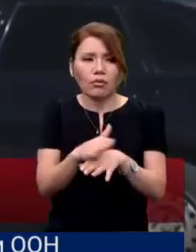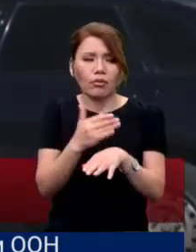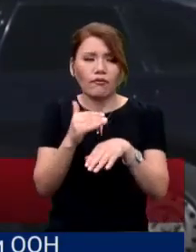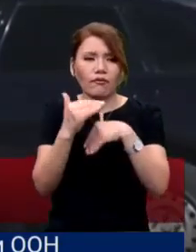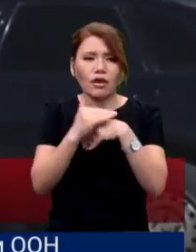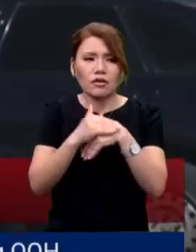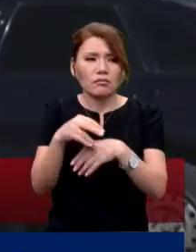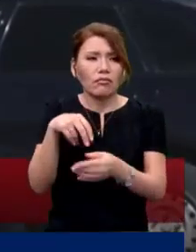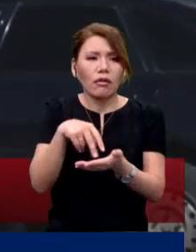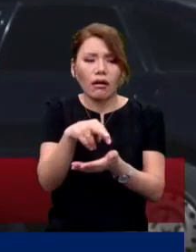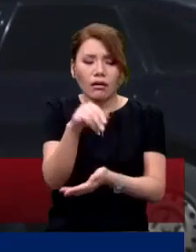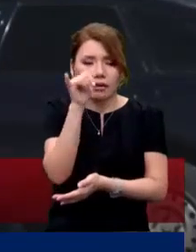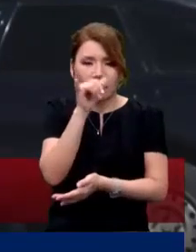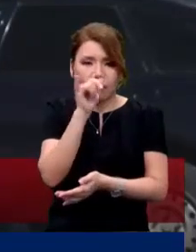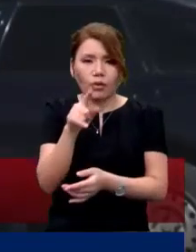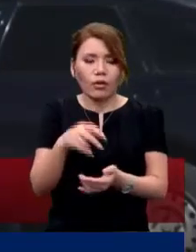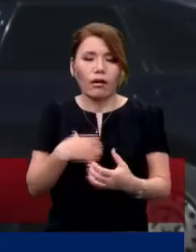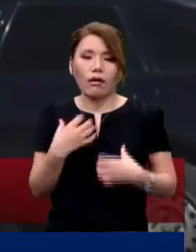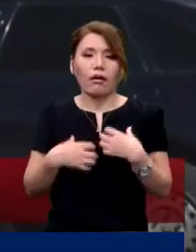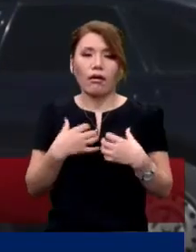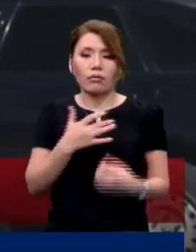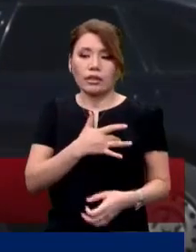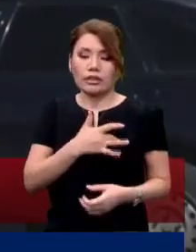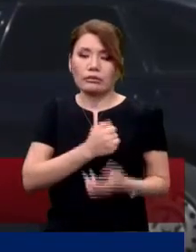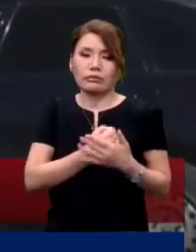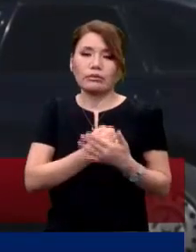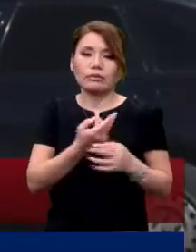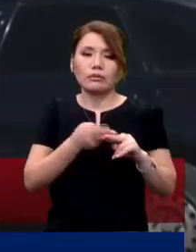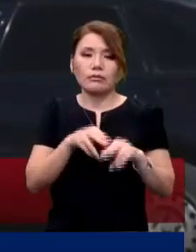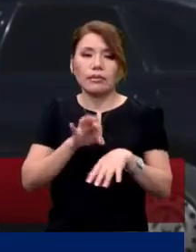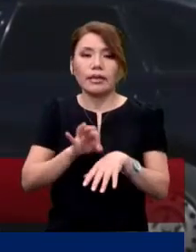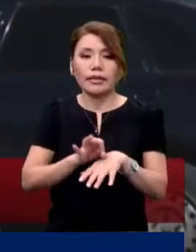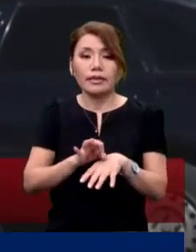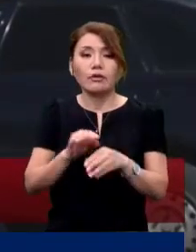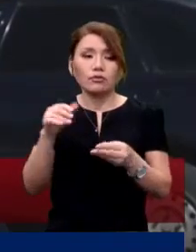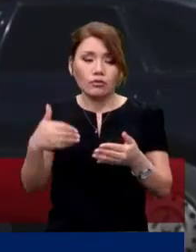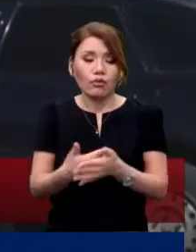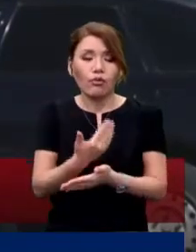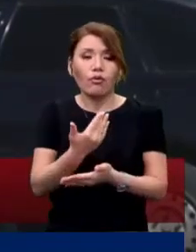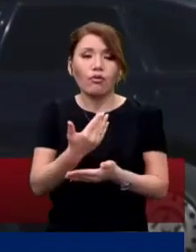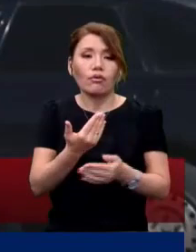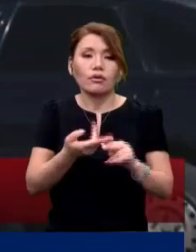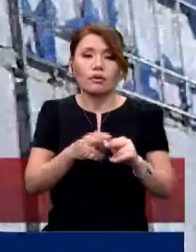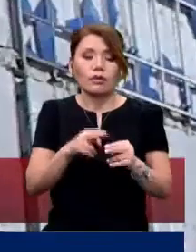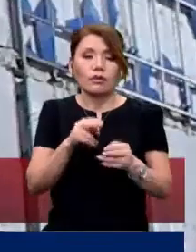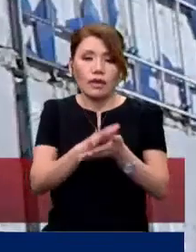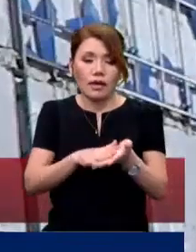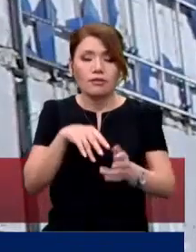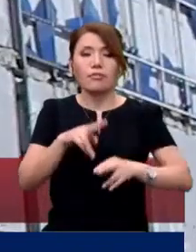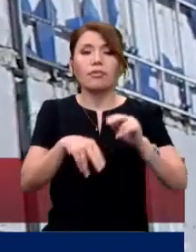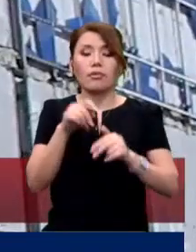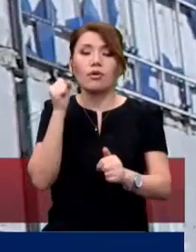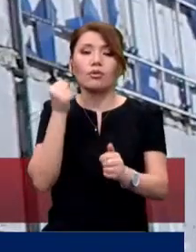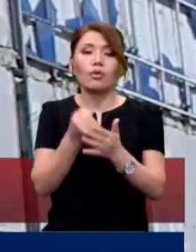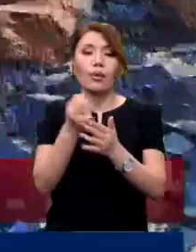таман ана жерде, иттерден қорқынышты. Сол енді жүрегі ауырады, енді соны қайтадан да істеу керек қой, ары қарай жалғастырып. Жоспар